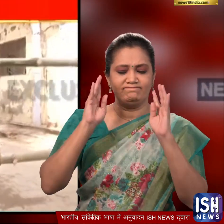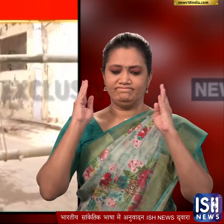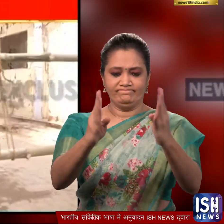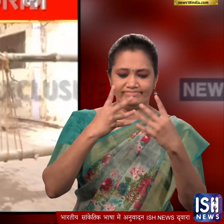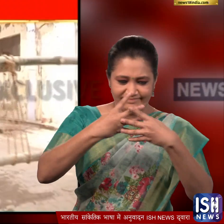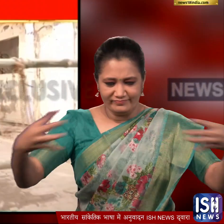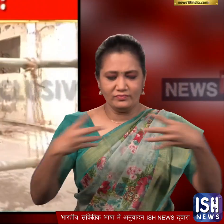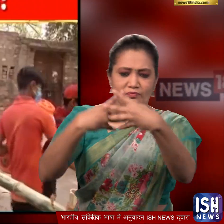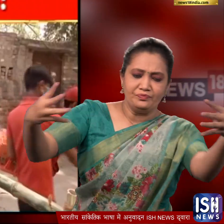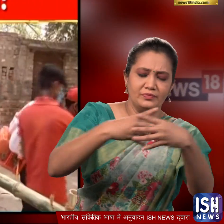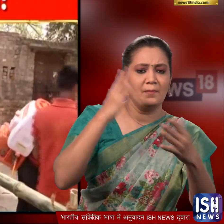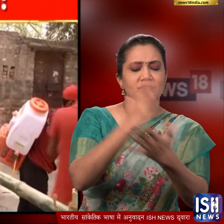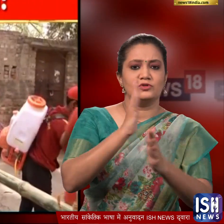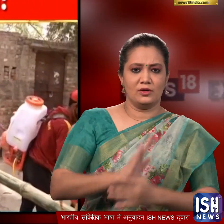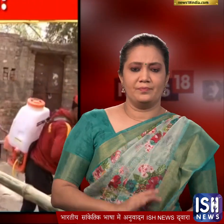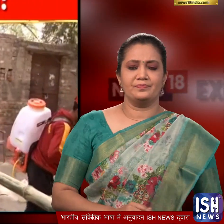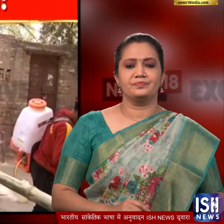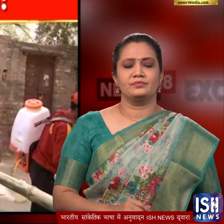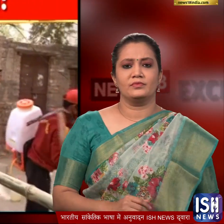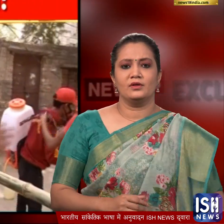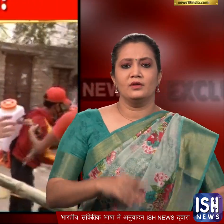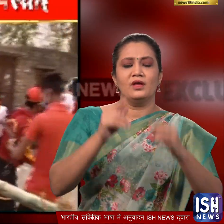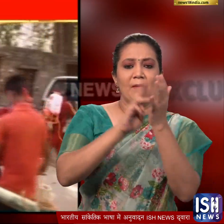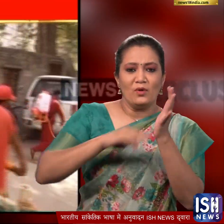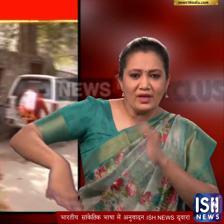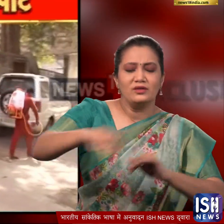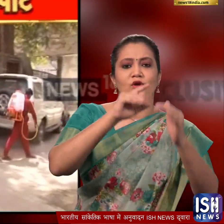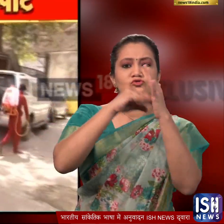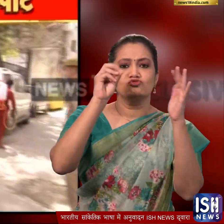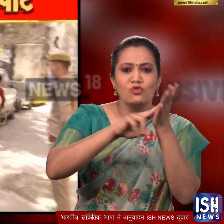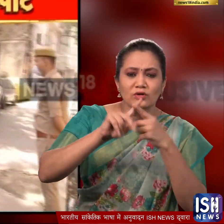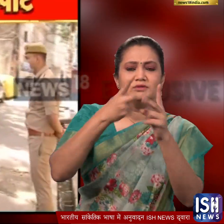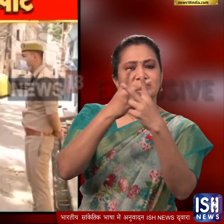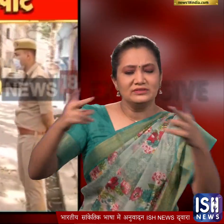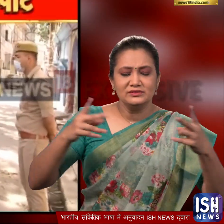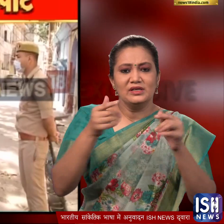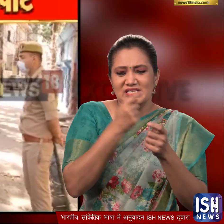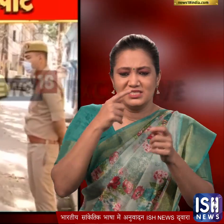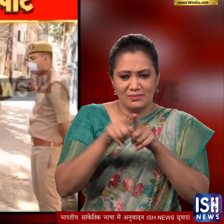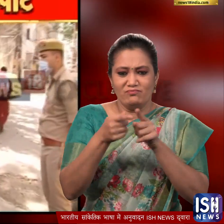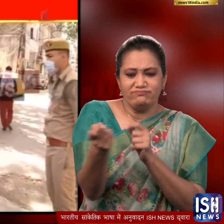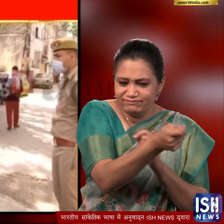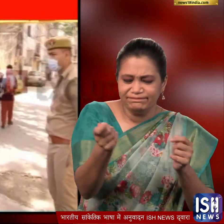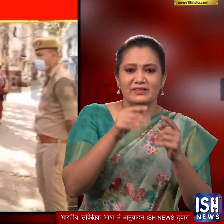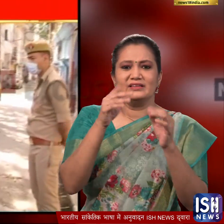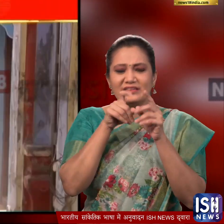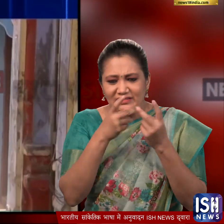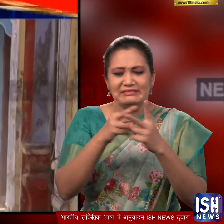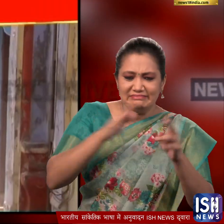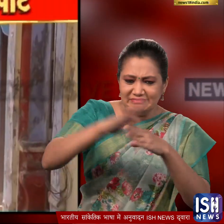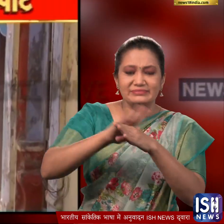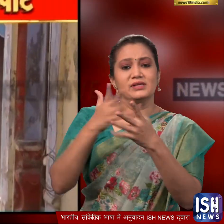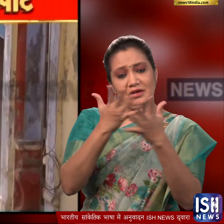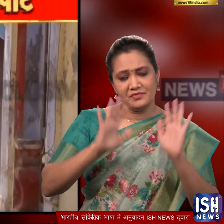की बल्लियों से बंद कर दिया गया। कई कंटेनमेंट जोन बनाए गए हैं। गोमती नगर के नरही के इलाके में आप देखिए यहाँ सैनिटाइजेशन का काम चल रहा है।